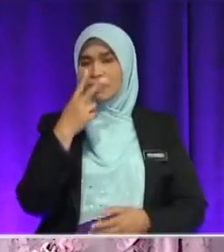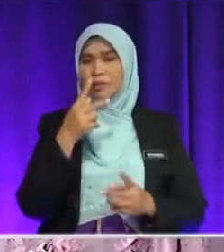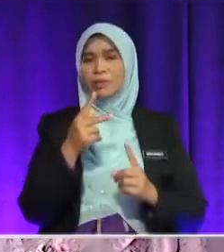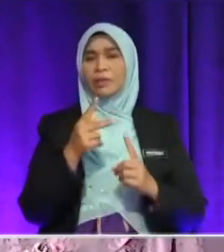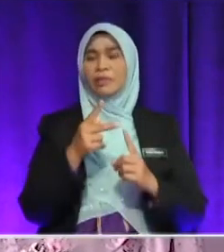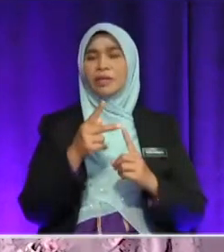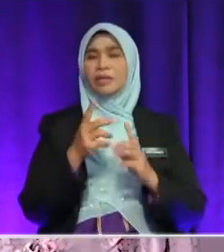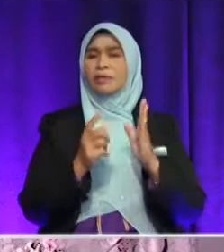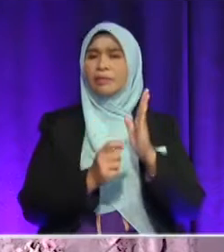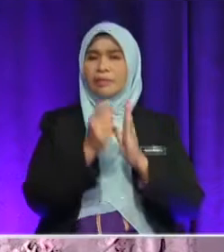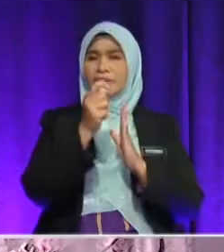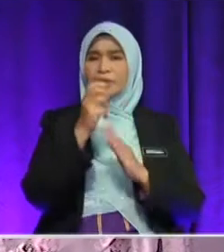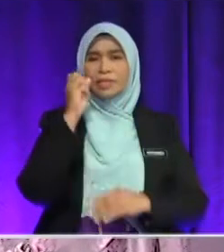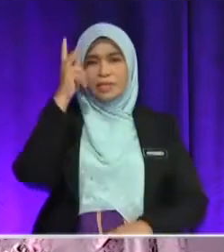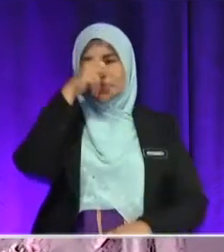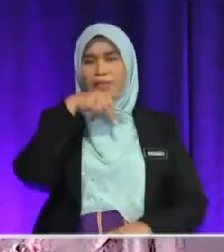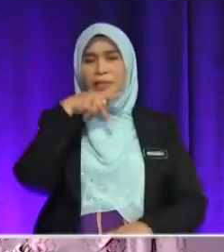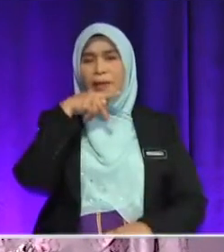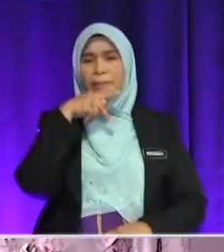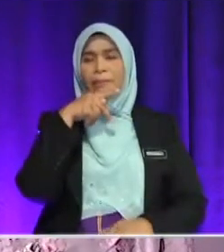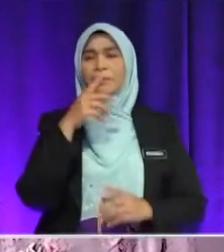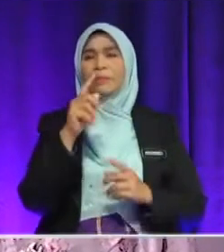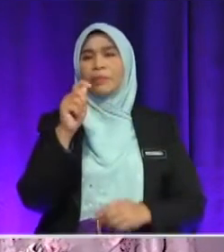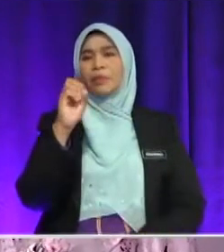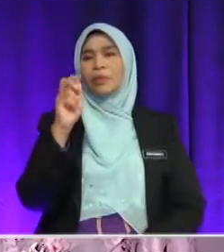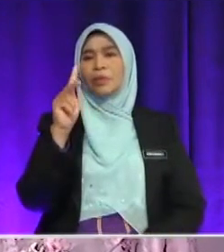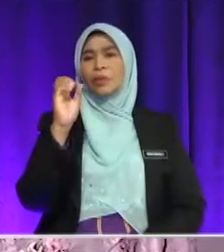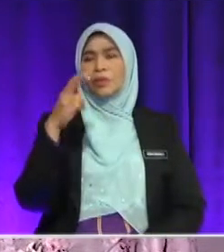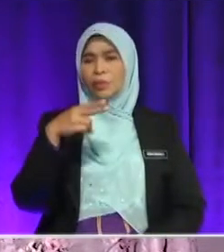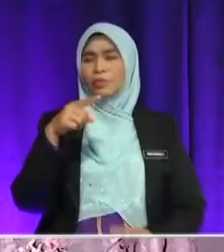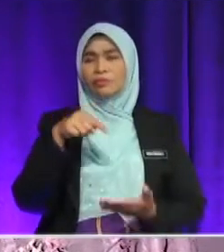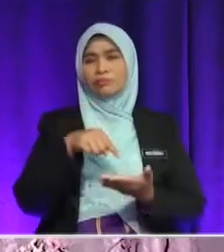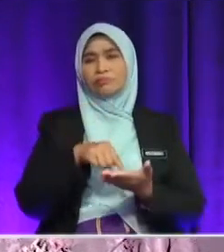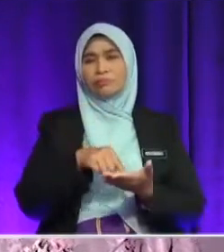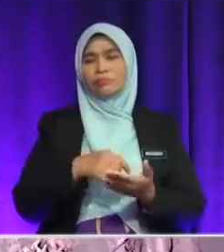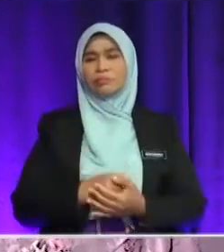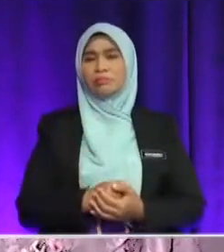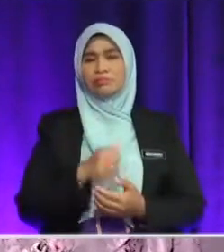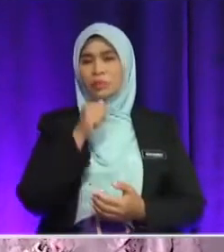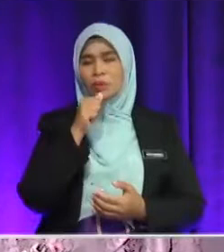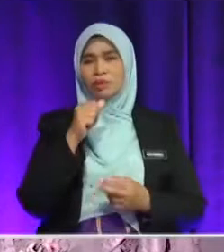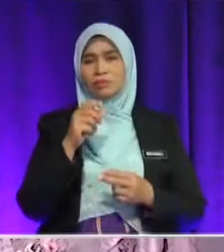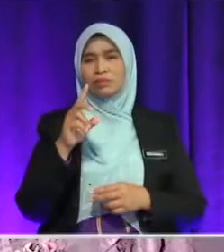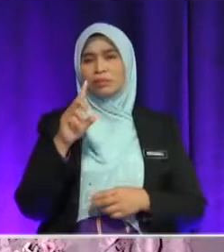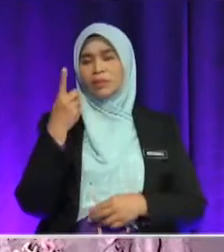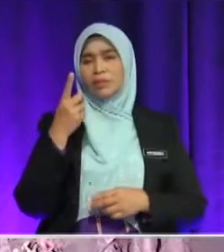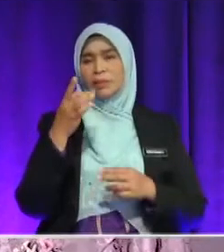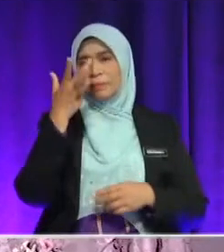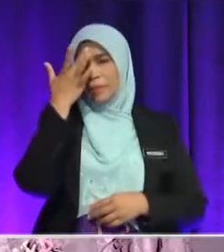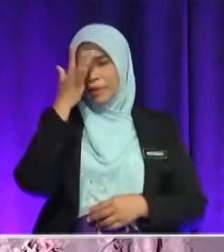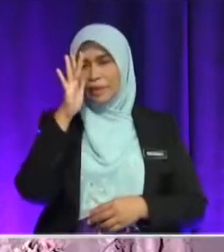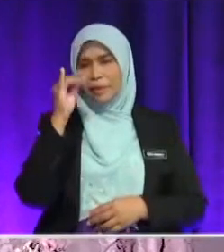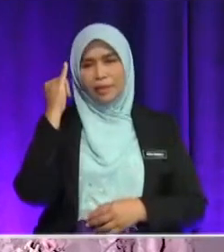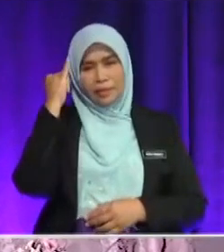A ketinggian akhlak tokoh tersebut yang menjadikan mereka ini hebat bukan saja dari segi ilmu pengetahuan fisika nyesal